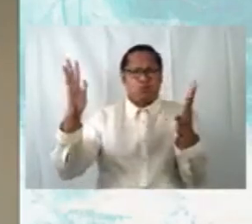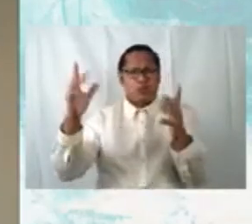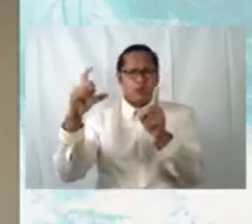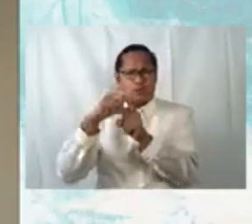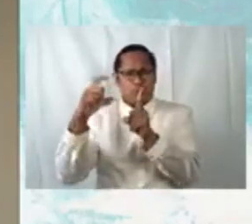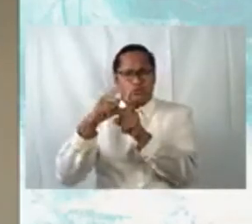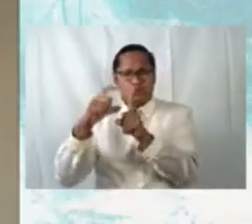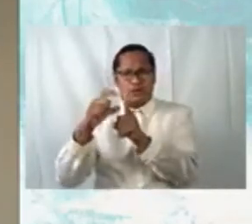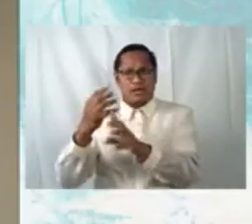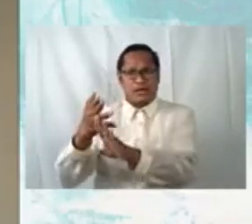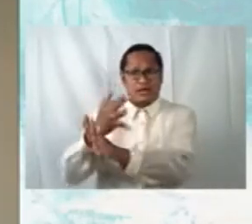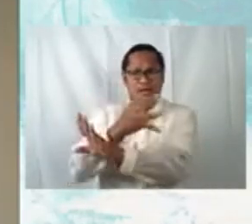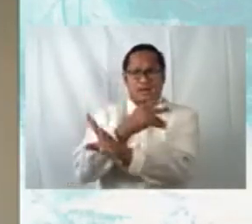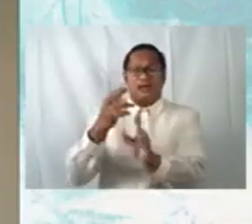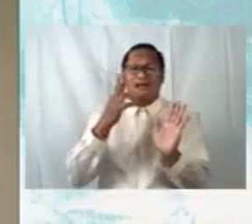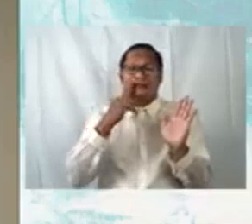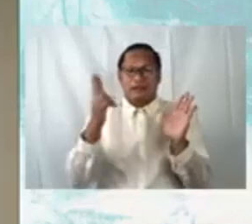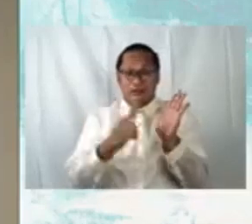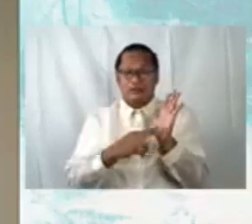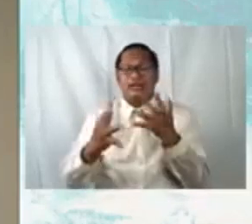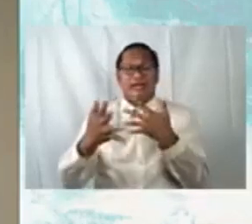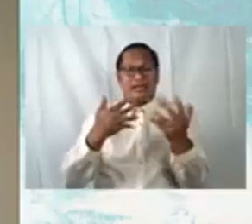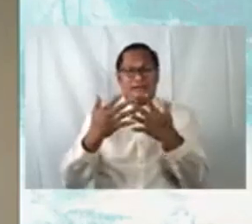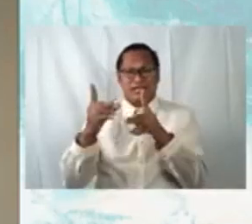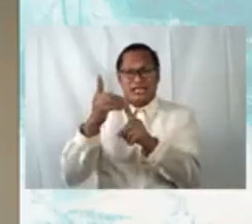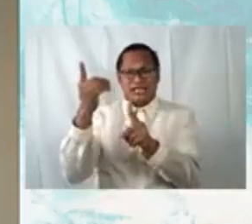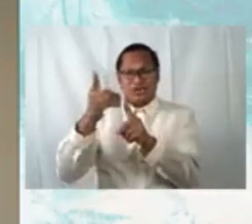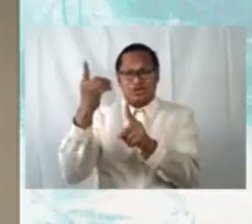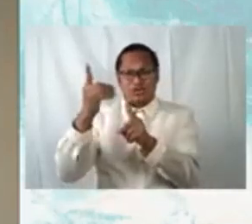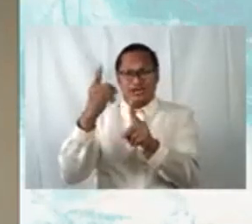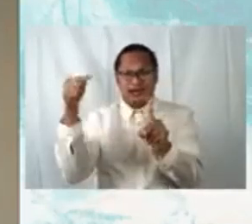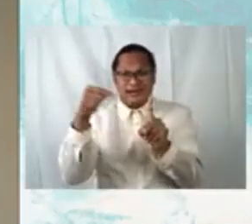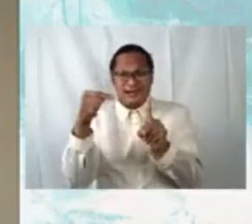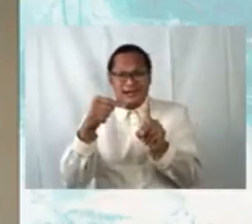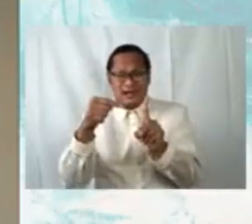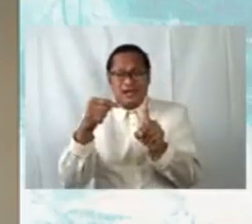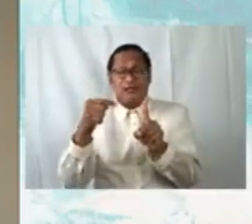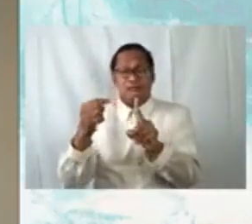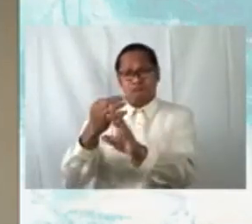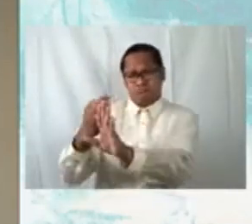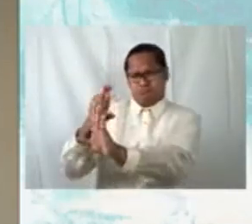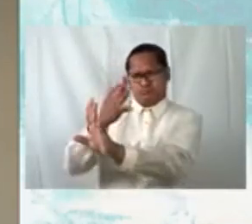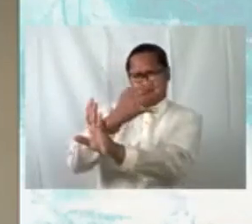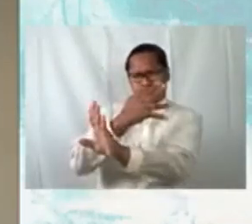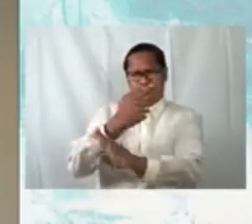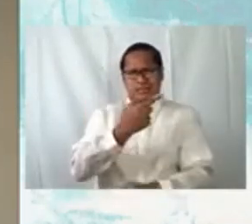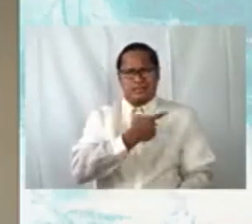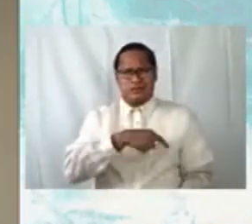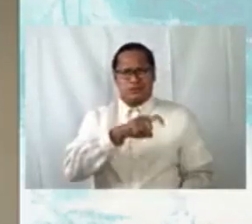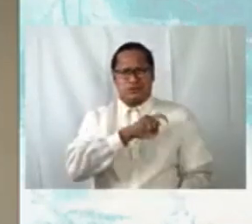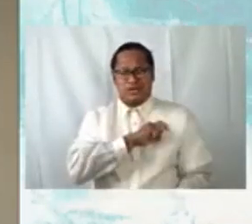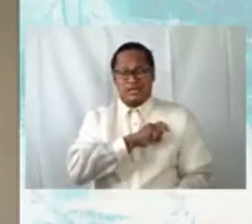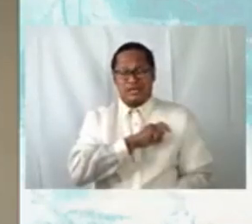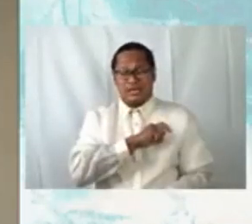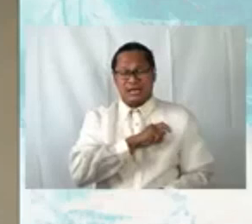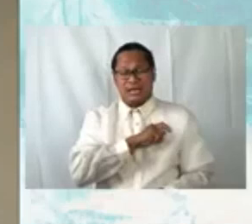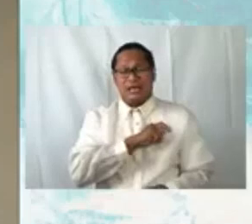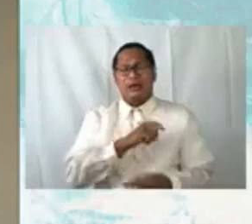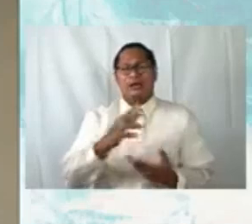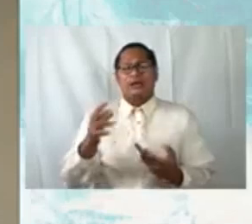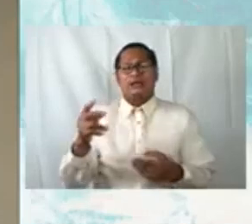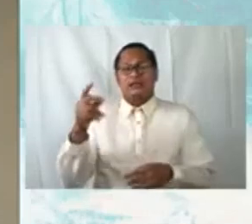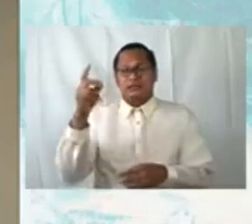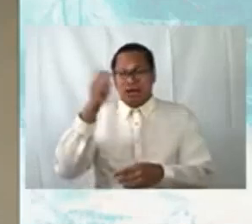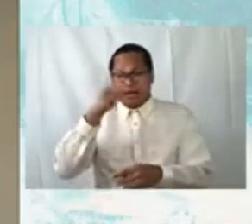Walang recorded kahit sa mga diksyonaryong nung panahon ng Espanyol, diksyonaryong Tagalog, walang salitang kalayaan o